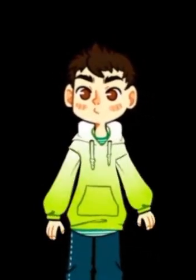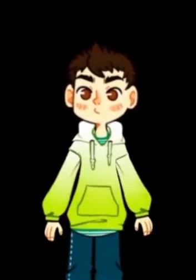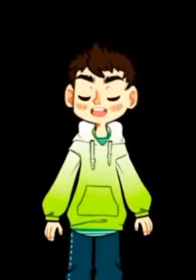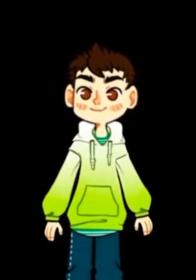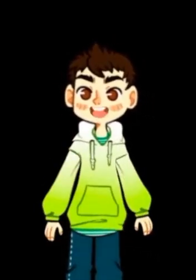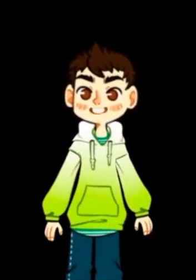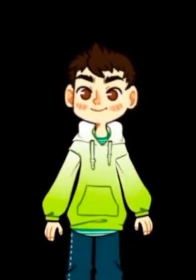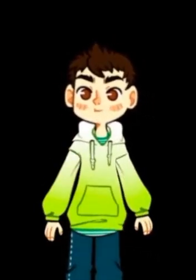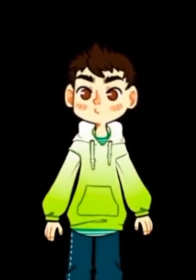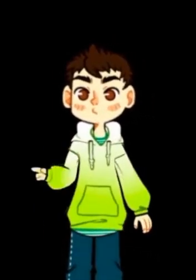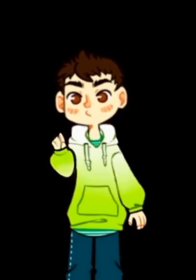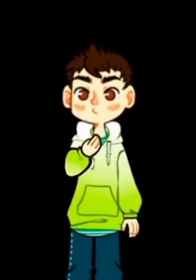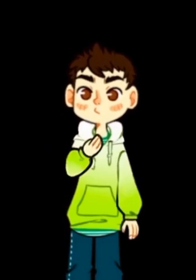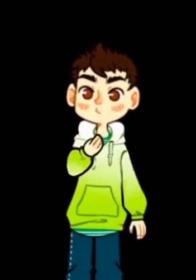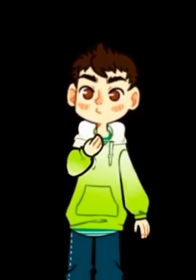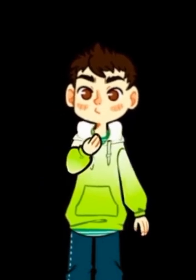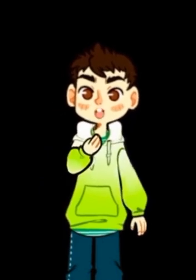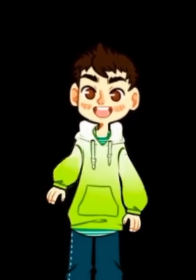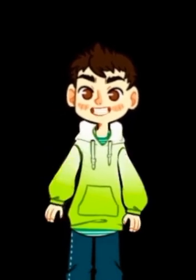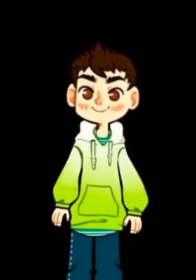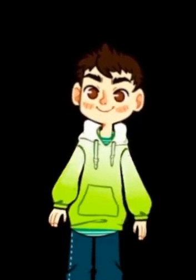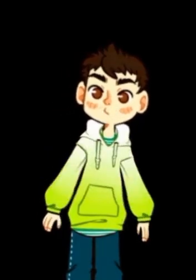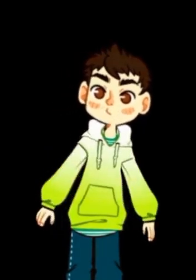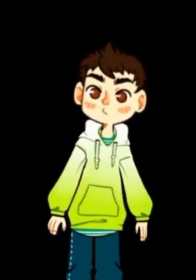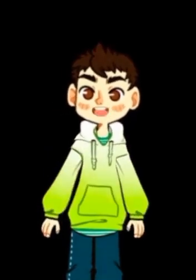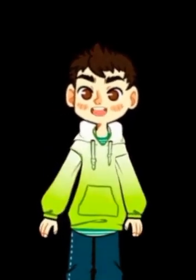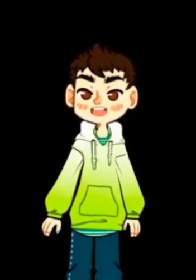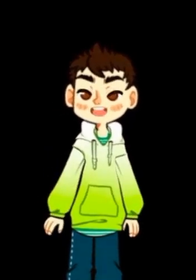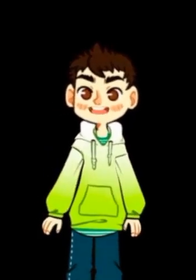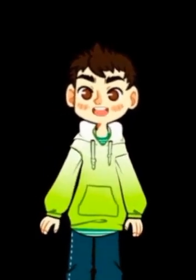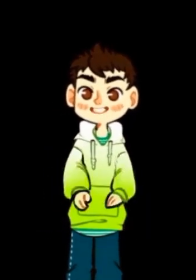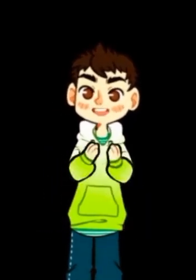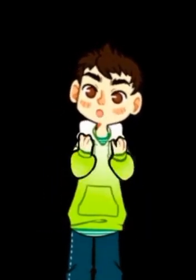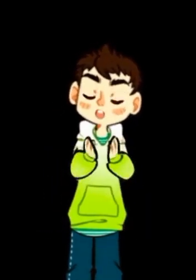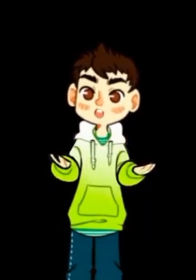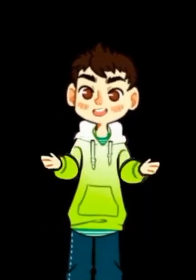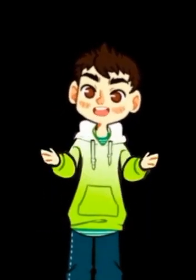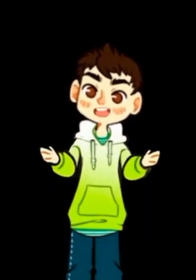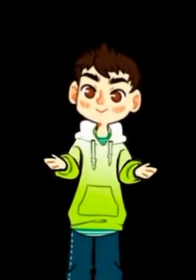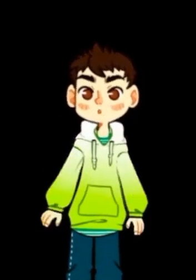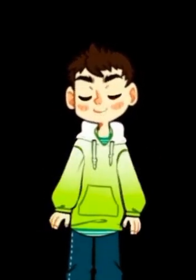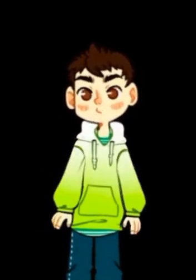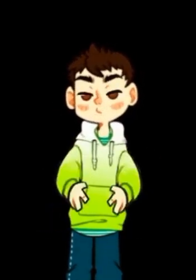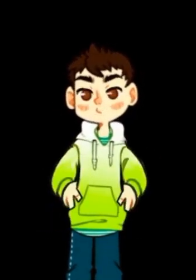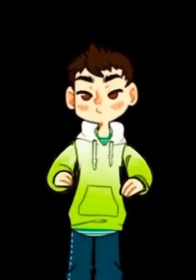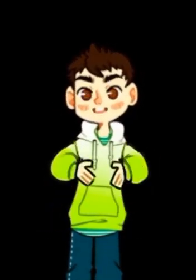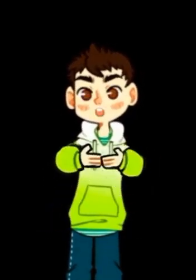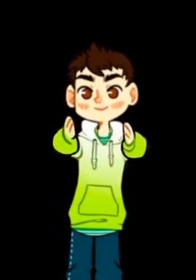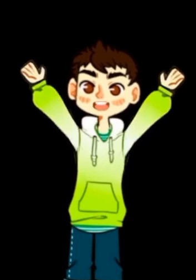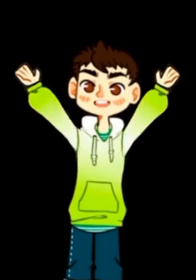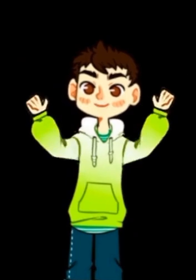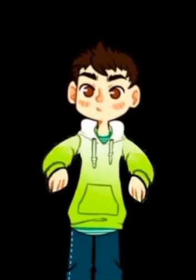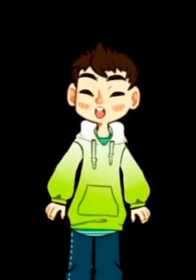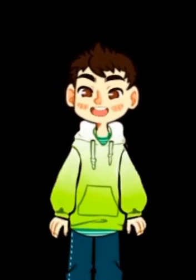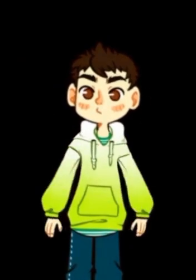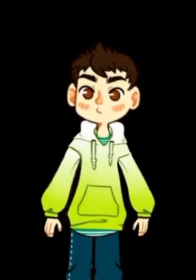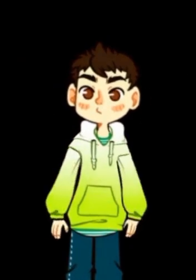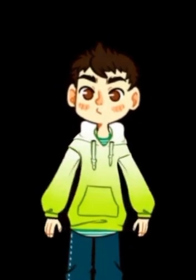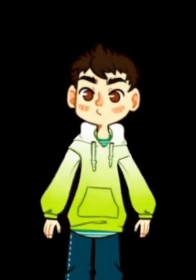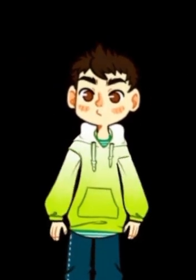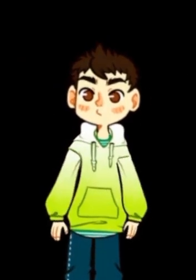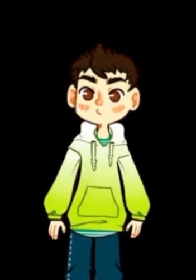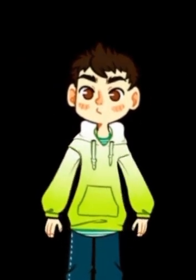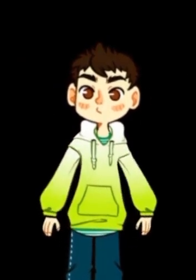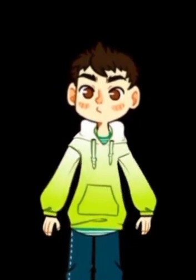Hola, què tal? Soc l'Aran. M'han encarregat que us doni la benvinguda. I ho faig molt